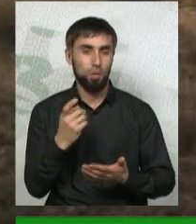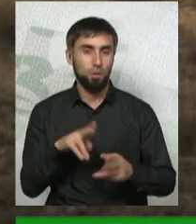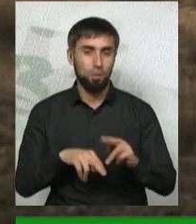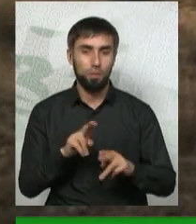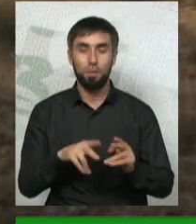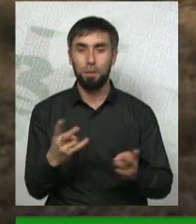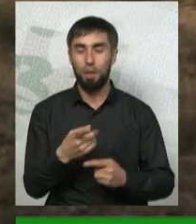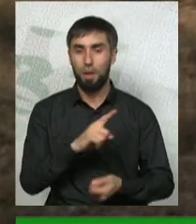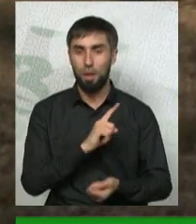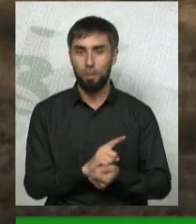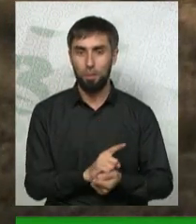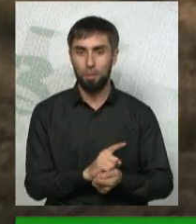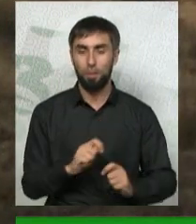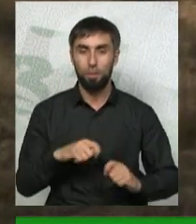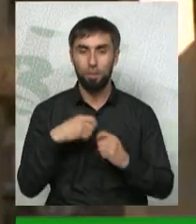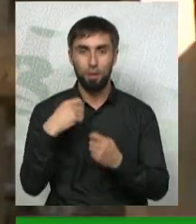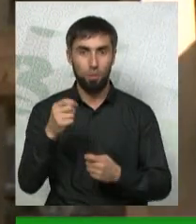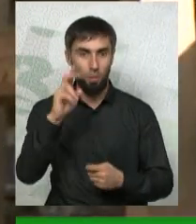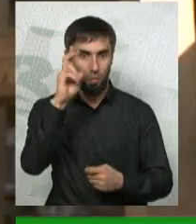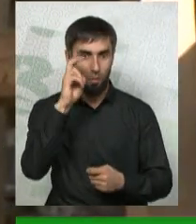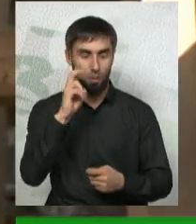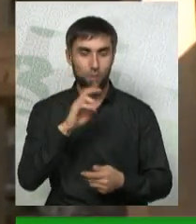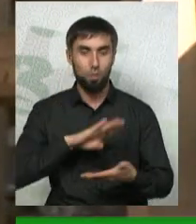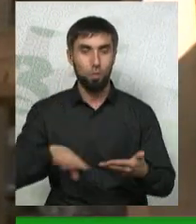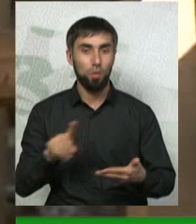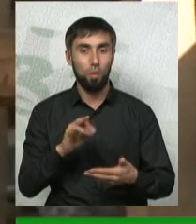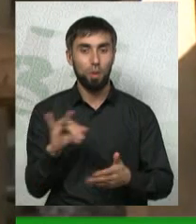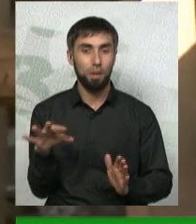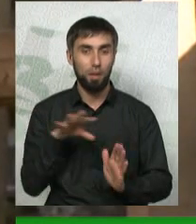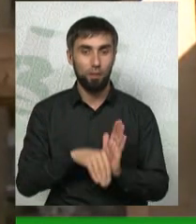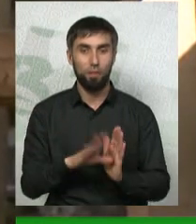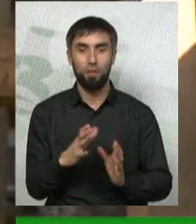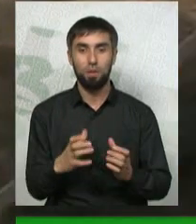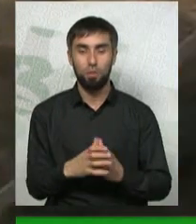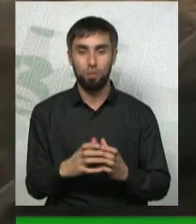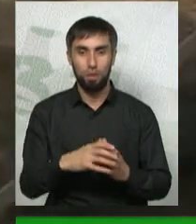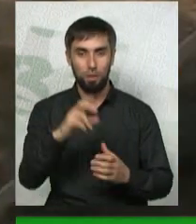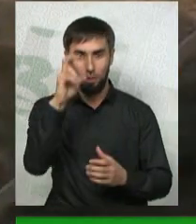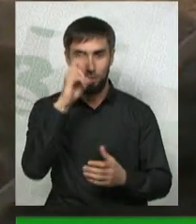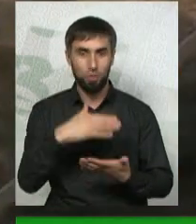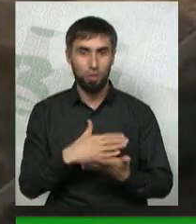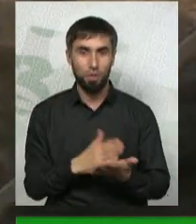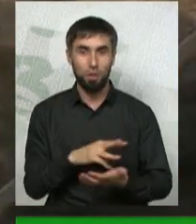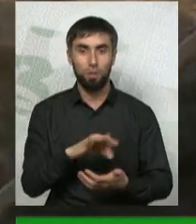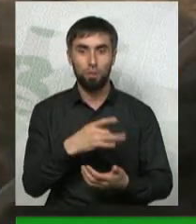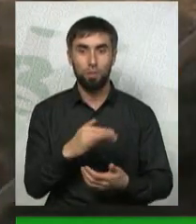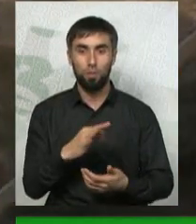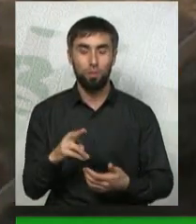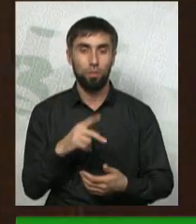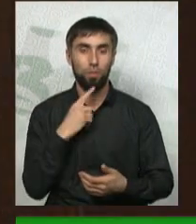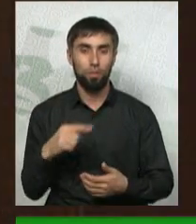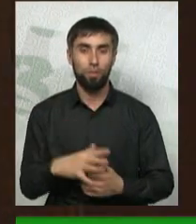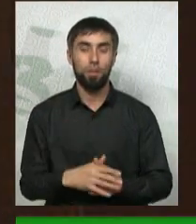– подлежат в обязательной передаче государству, после чего они включаются в состав государственной части Музейного фонда